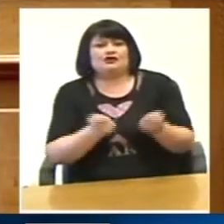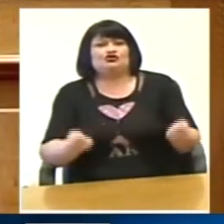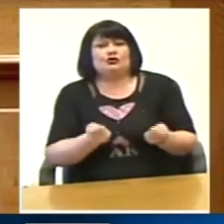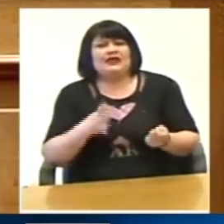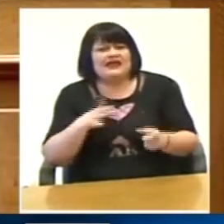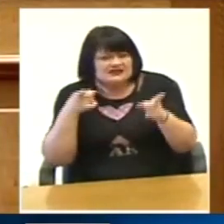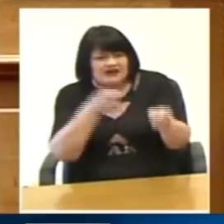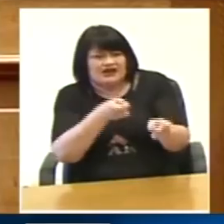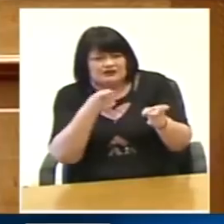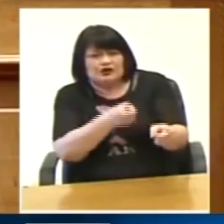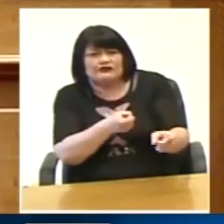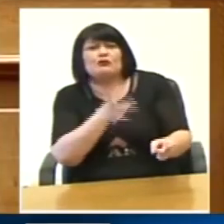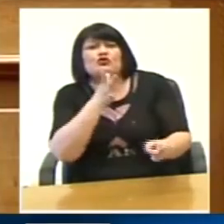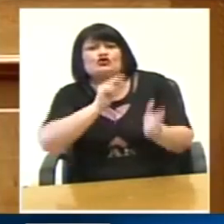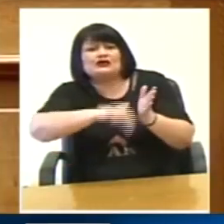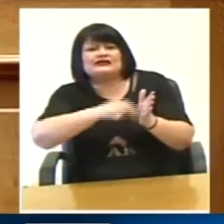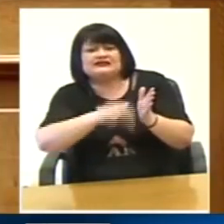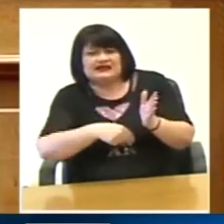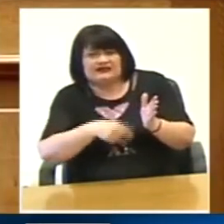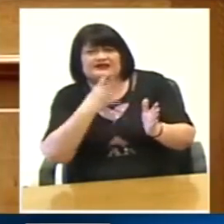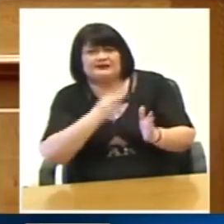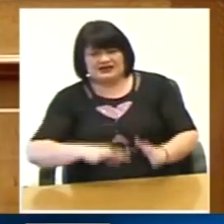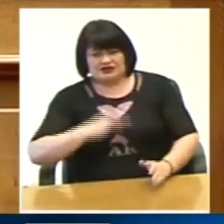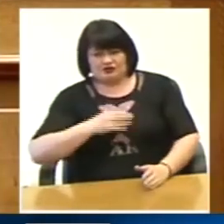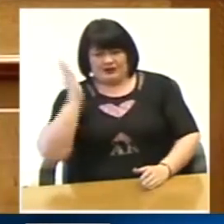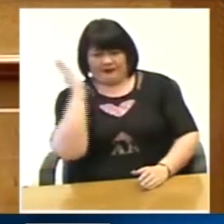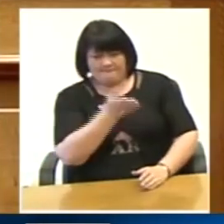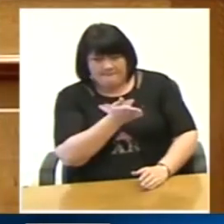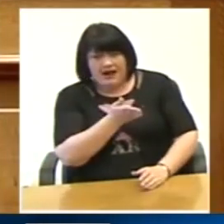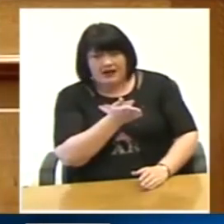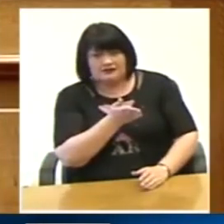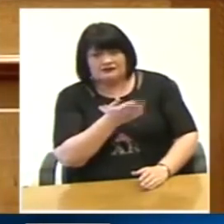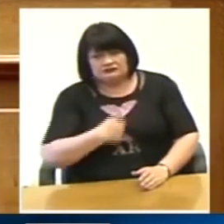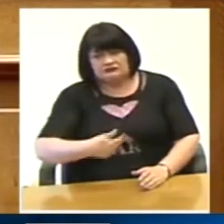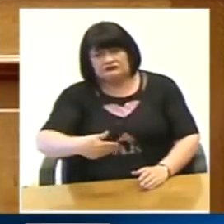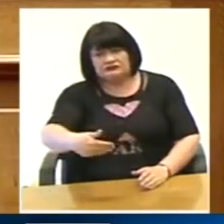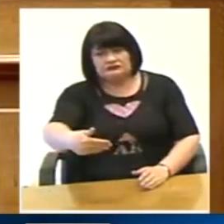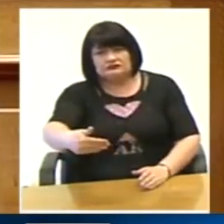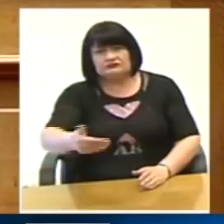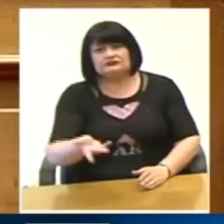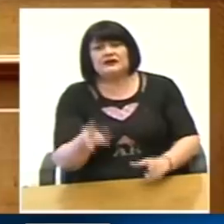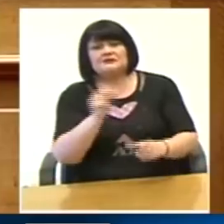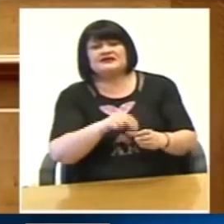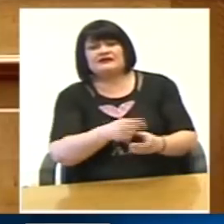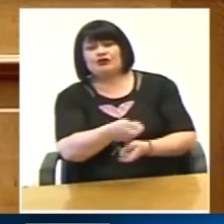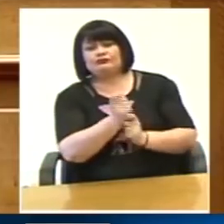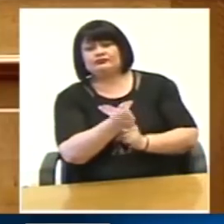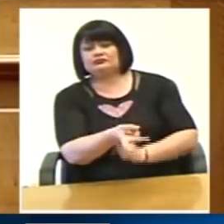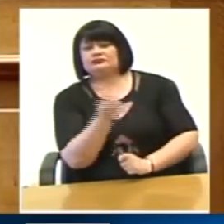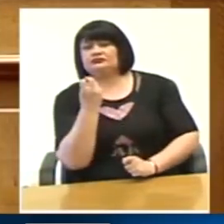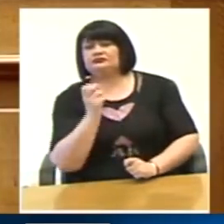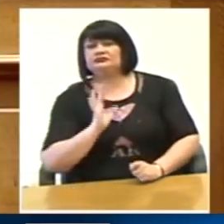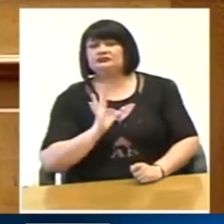τους εκβιάζετε, να τους τσακίζετε την αξιοπρέπεια και να τους κλέβετε την ψήφο, αλλά και την ανοχή τους σε